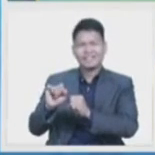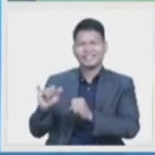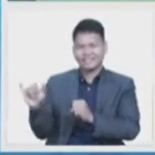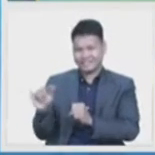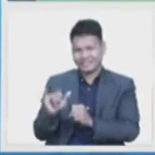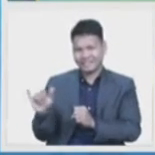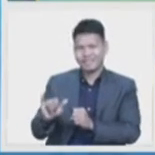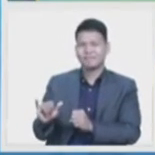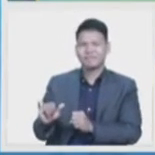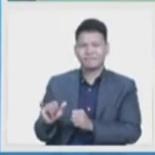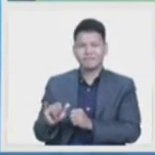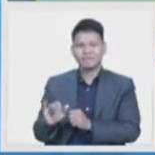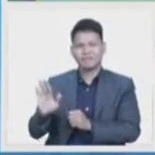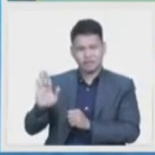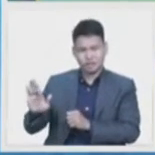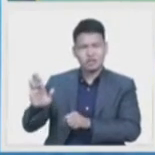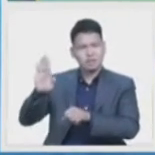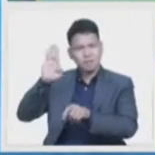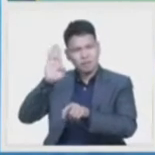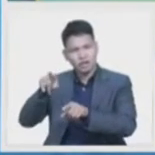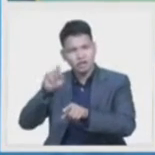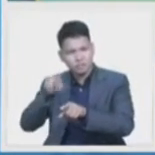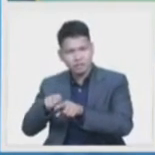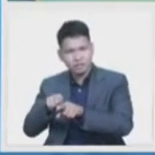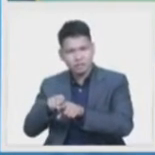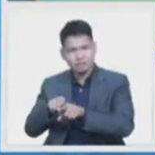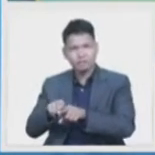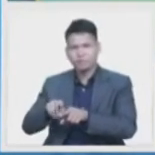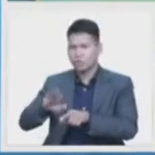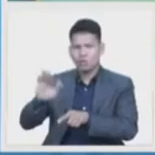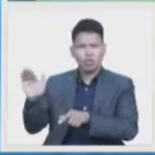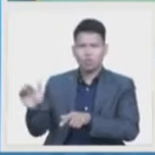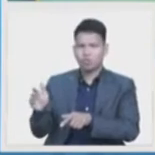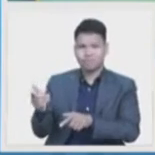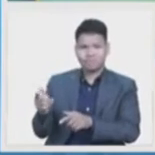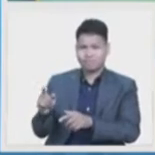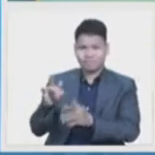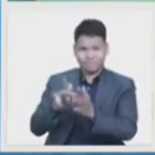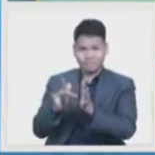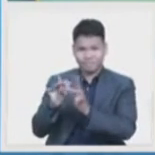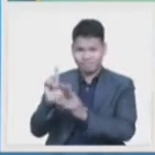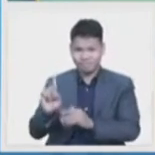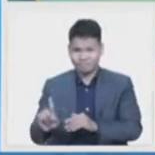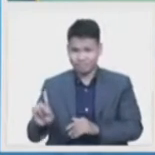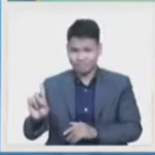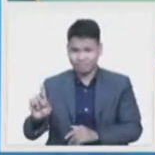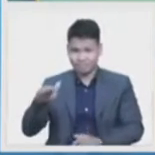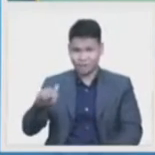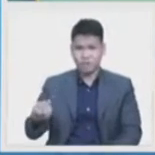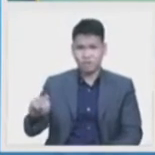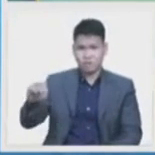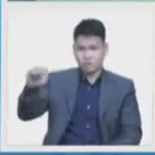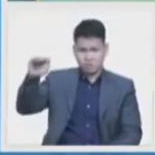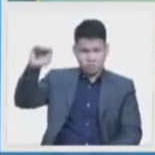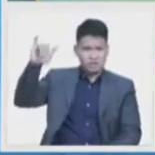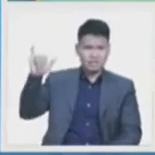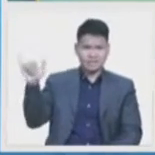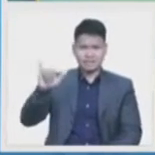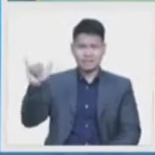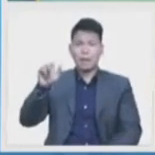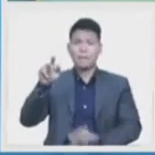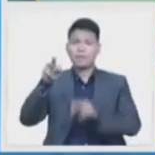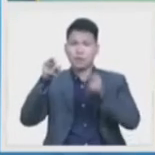mga igsuon. In all manner, mamahimo siyang sama sa mga